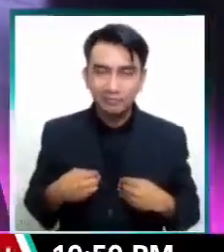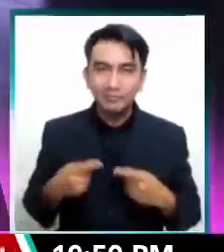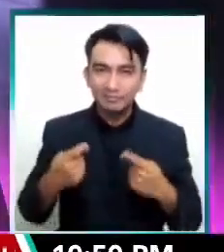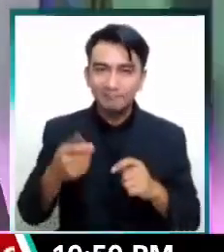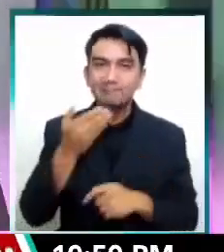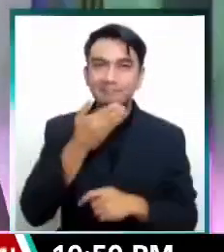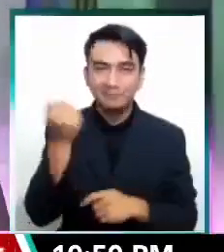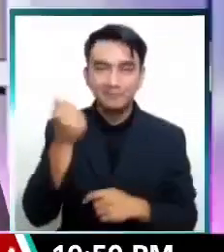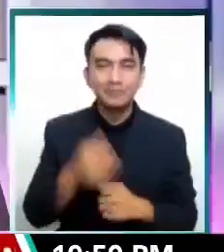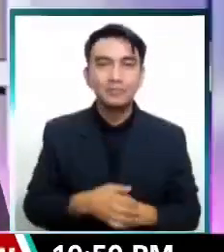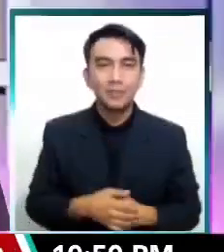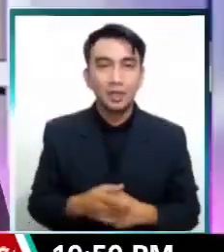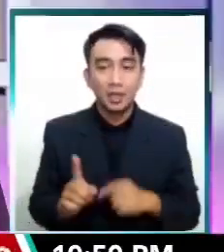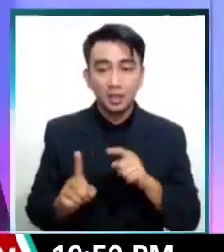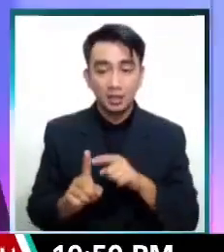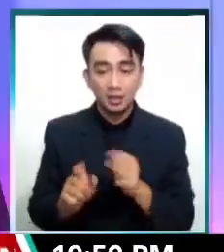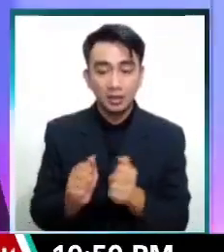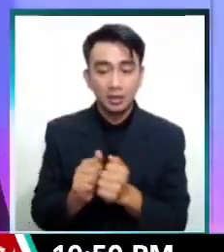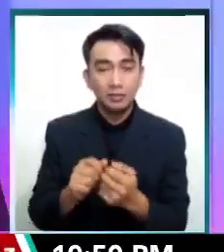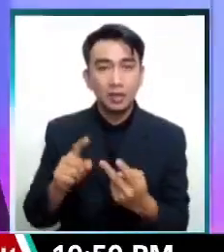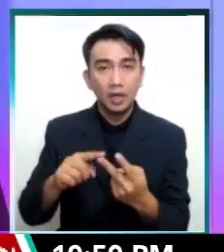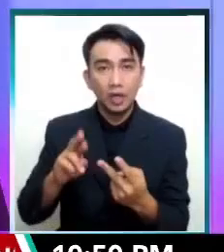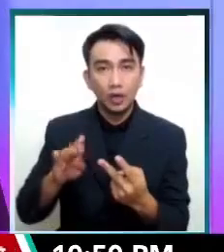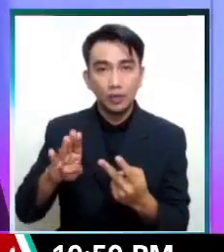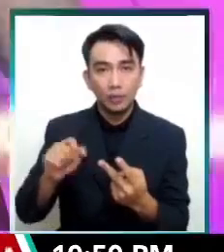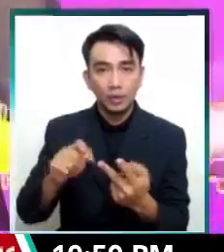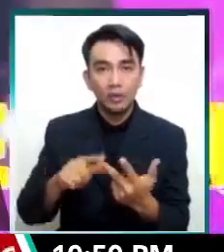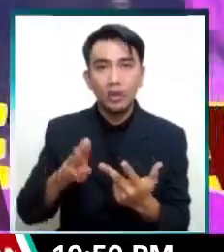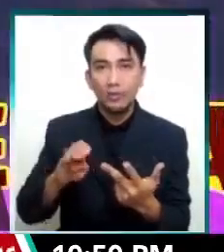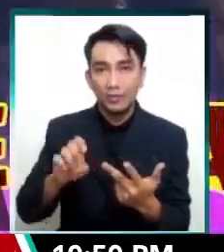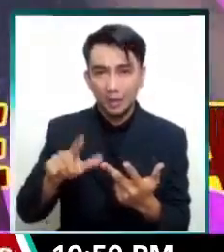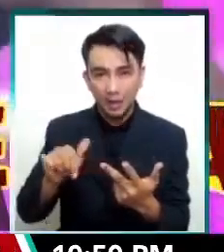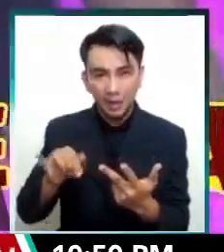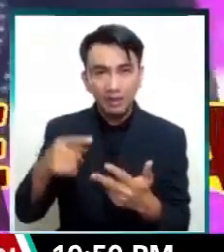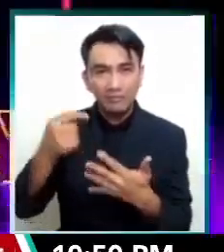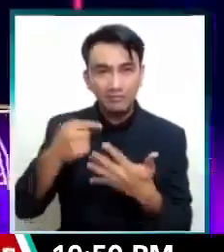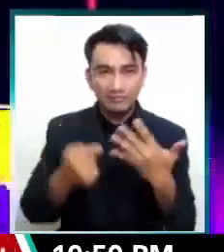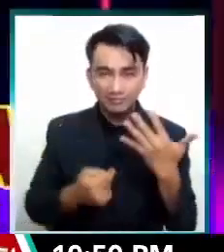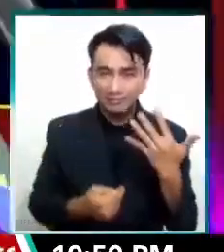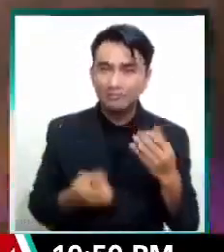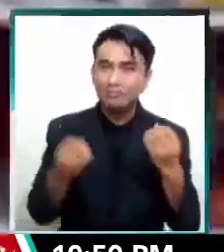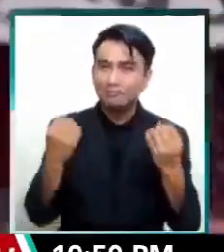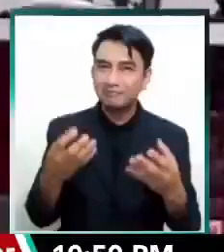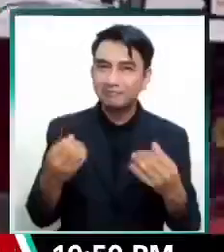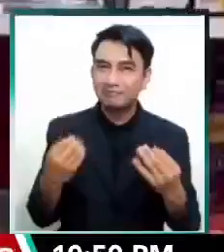sina Robbie Domingo, Melay Cantiveros, Jenica Garcia at marami pang iba.